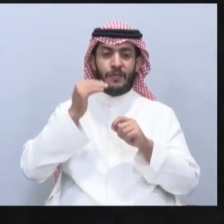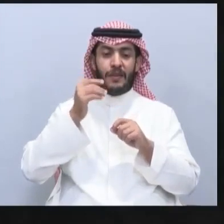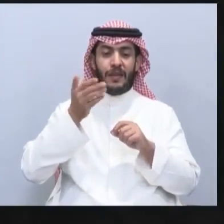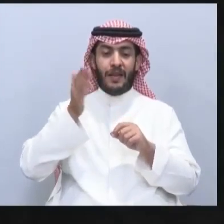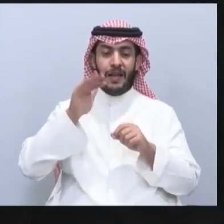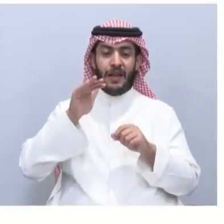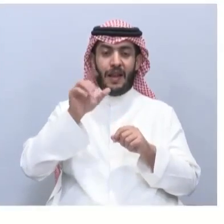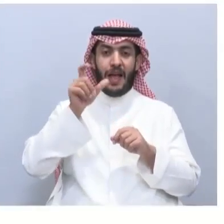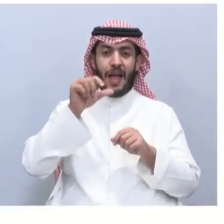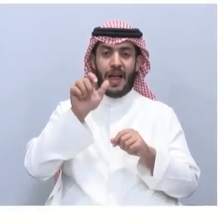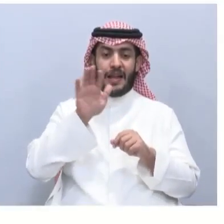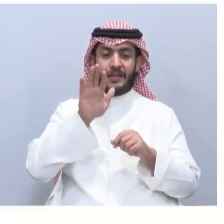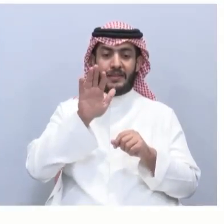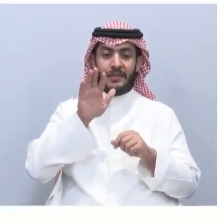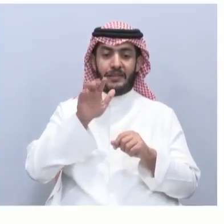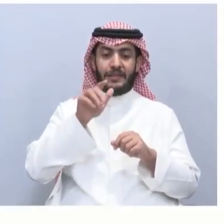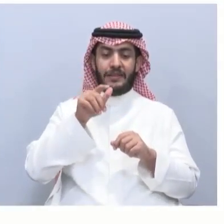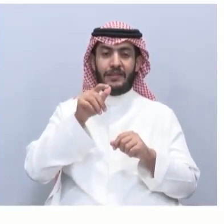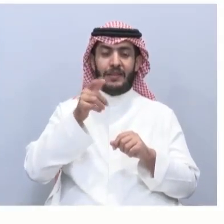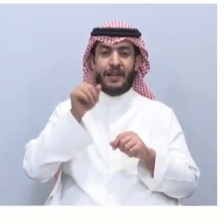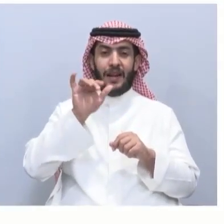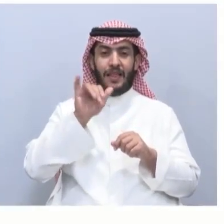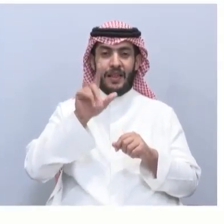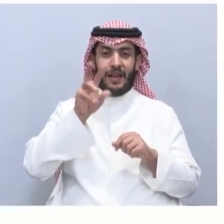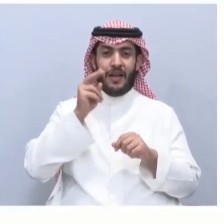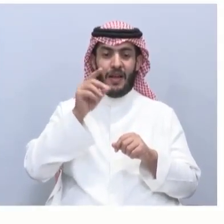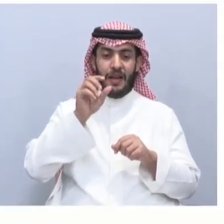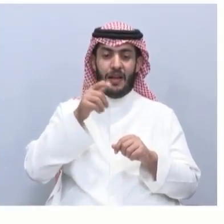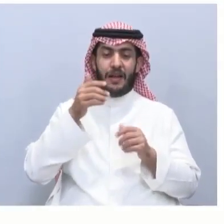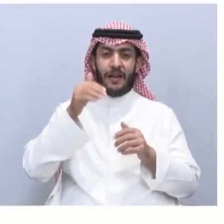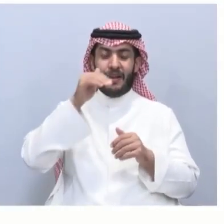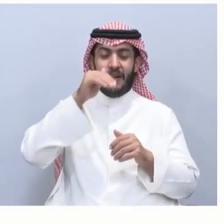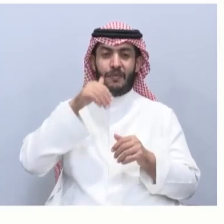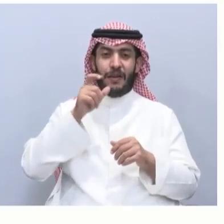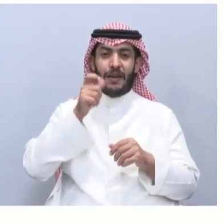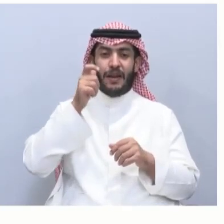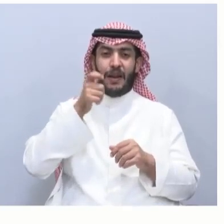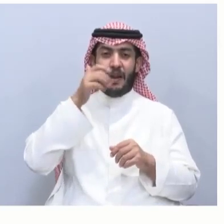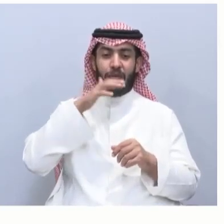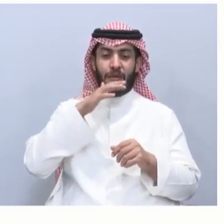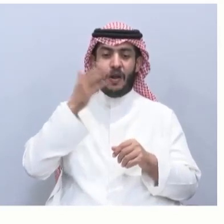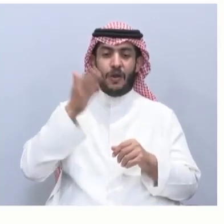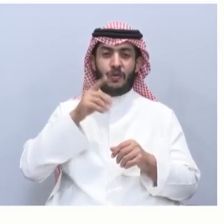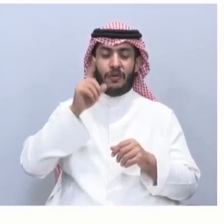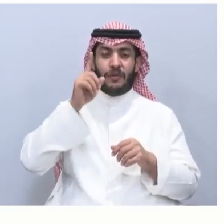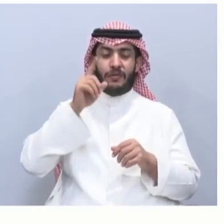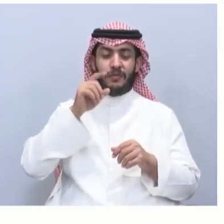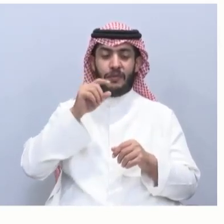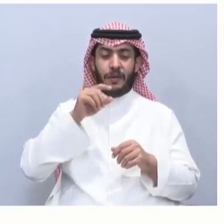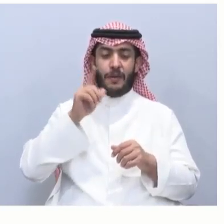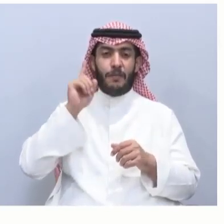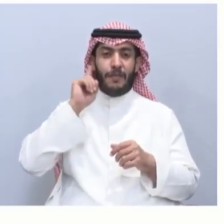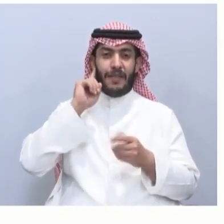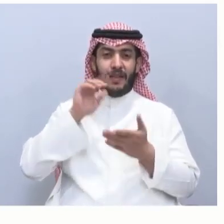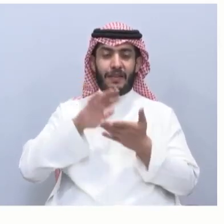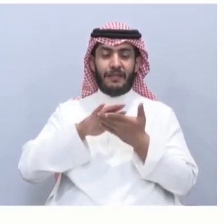انس رضي الله عنه قال قدم رسول الله صلى الله عليه وسلم المدينه